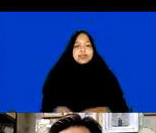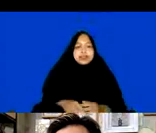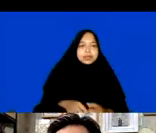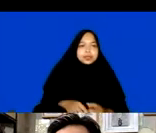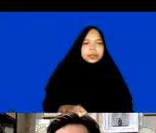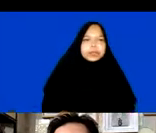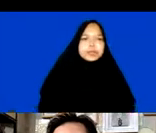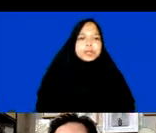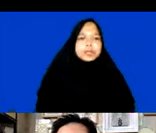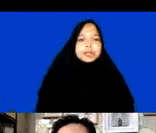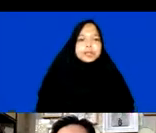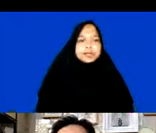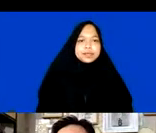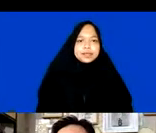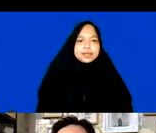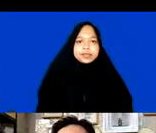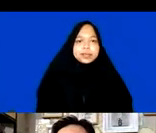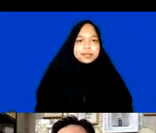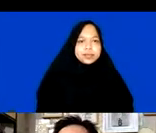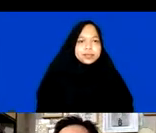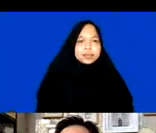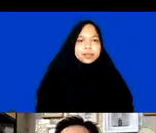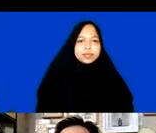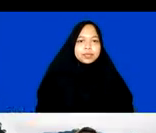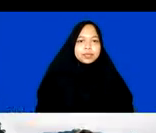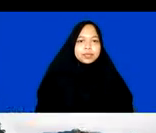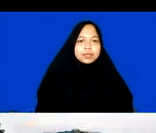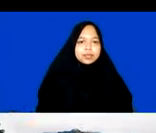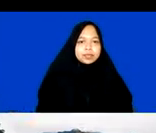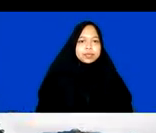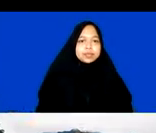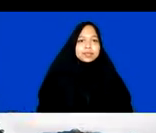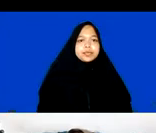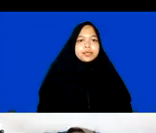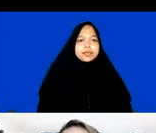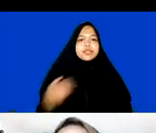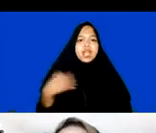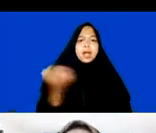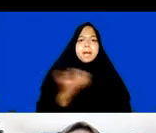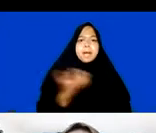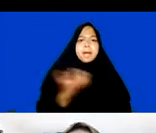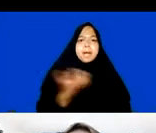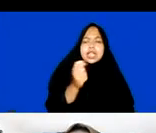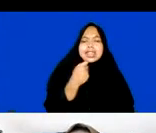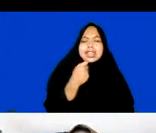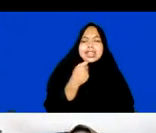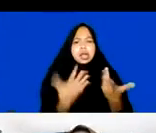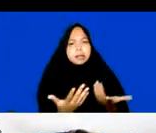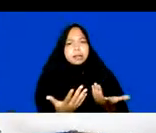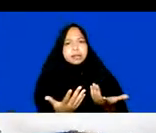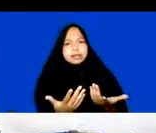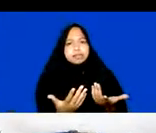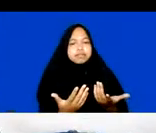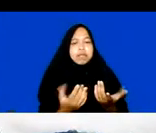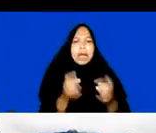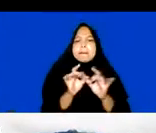begitu betul. dari seni yang sudah Mas Kirei kembangkan lainnya. Nah, yang mau saya tanyakan ini sih Mas, perbedaan